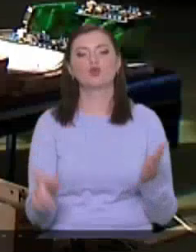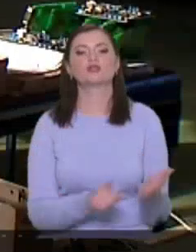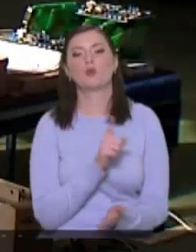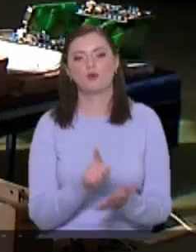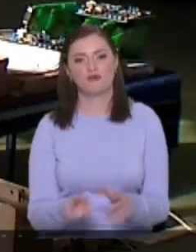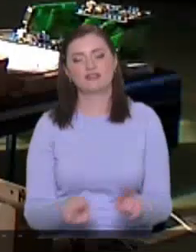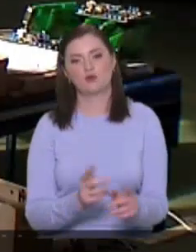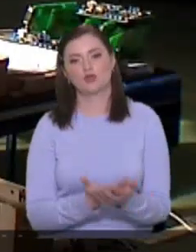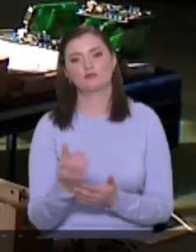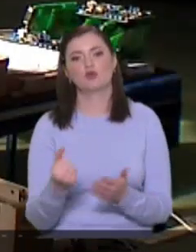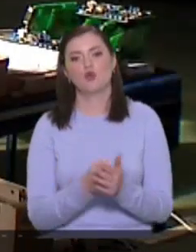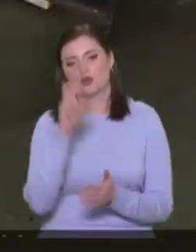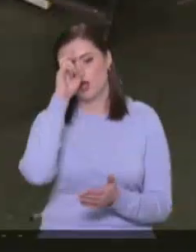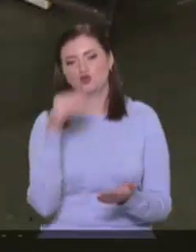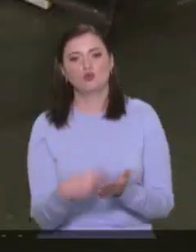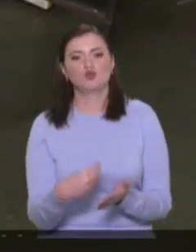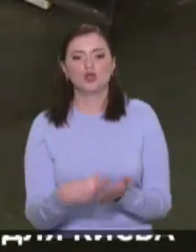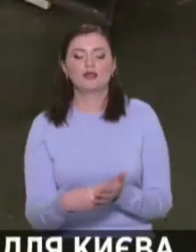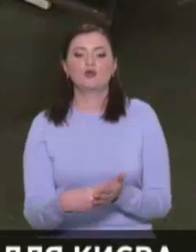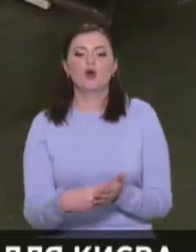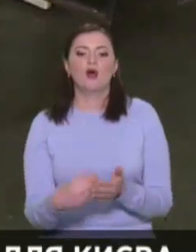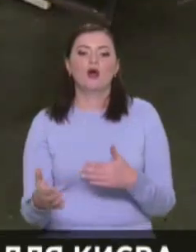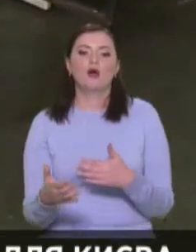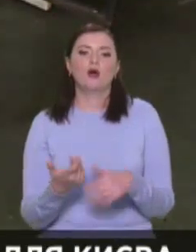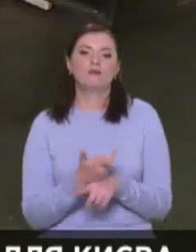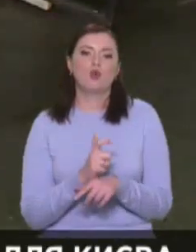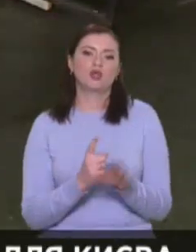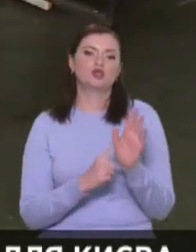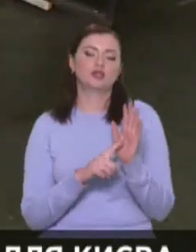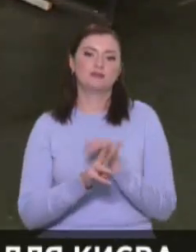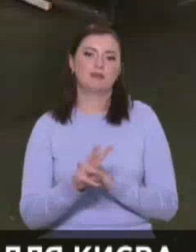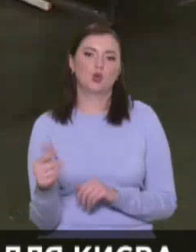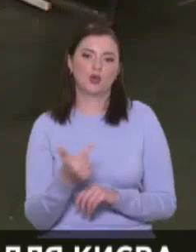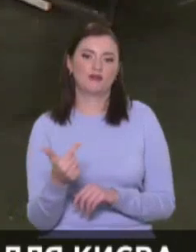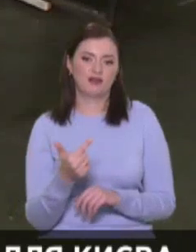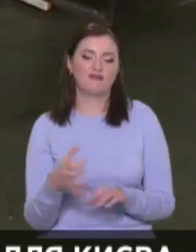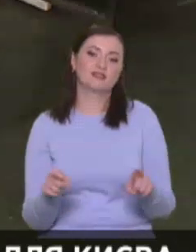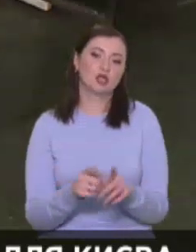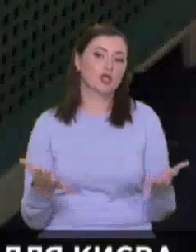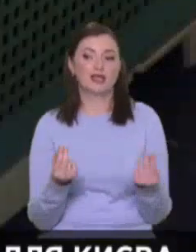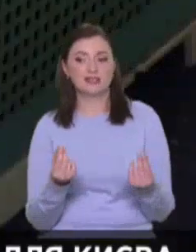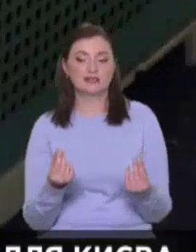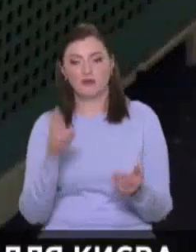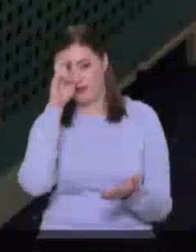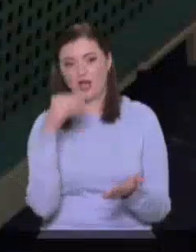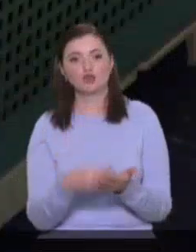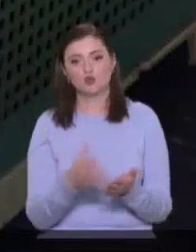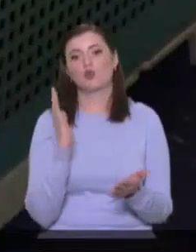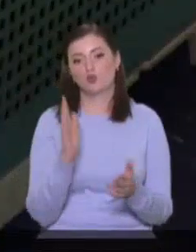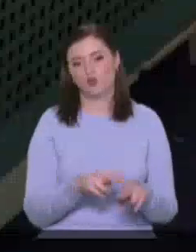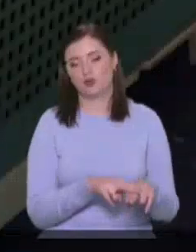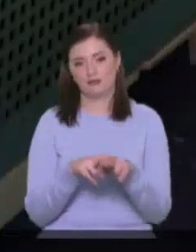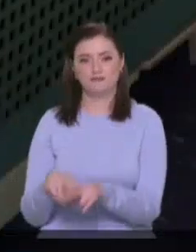все одно сплатити до держбюджету близько понад 6 мільйонів гривень. Тобто все ж таки якась сума в держбюджет надійде, навіть